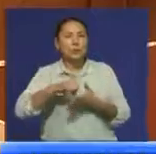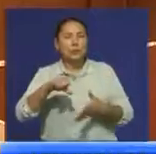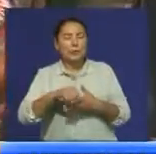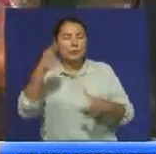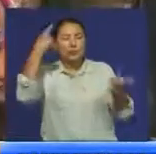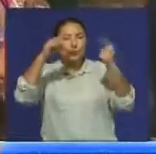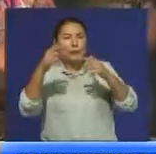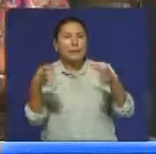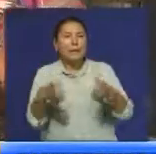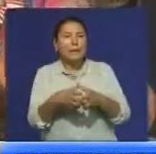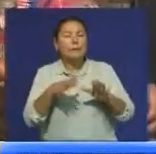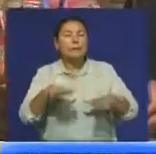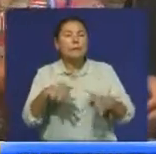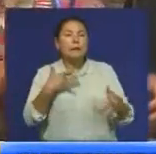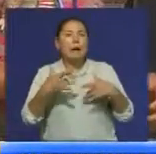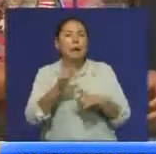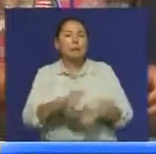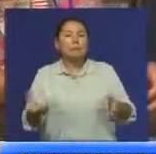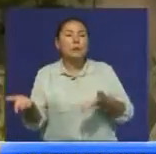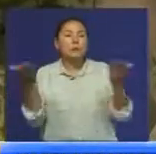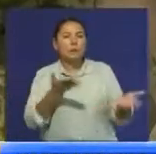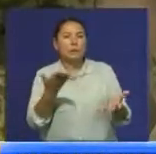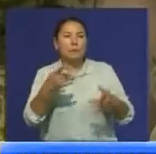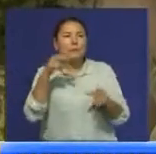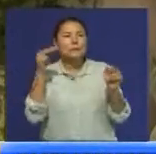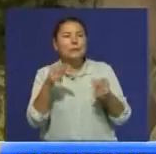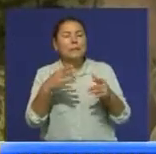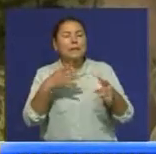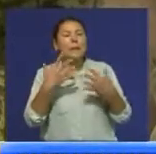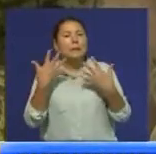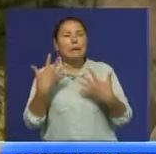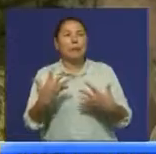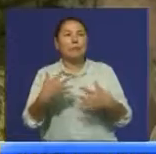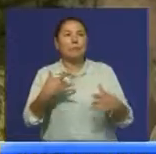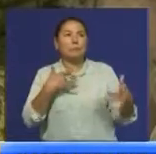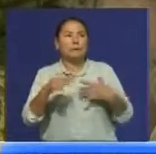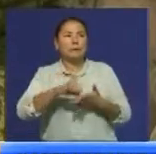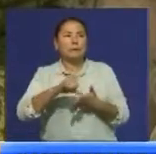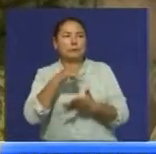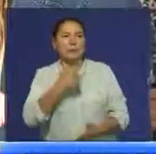творческих коллективов и местных артистов. Приглашаем вас стать свидетелями яркого торжества.